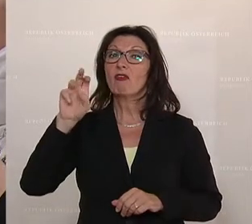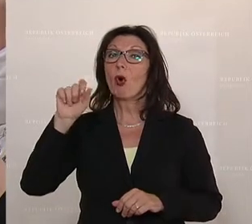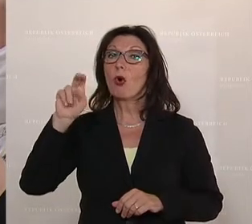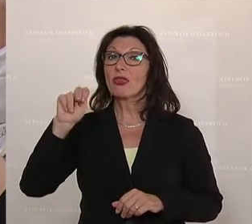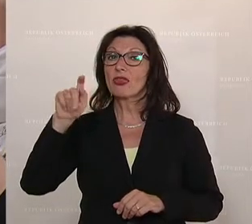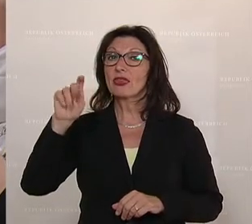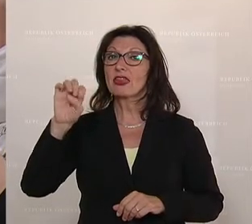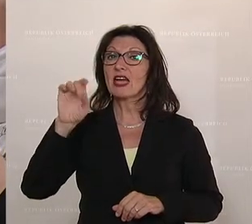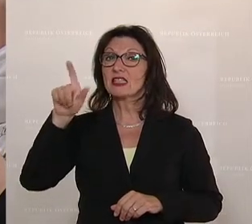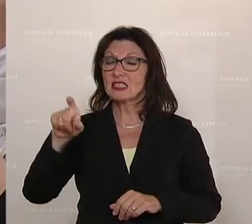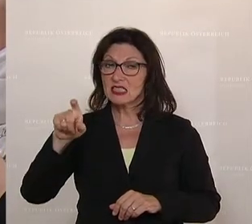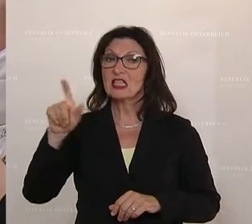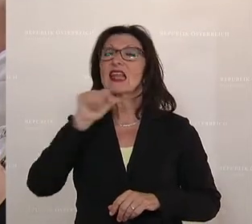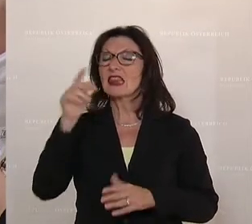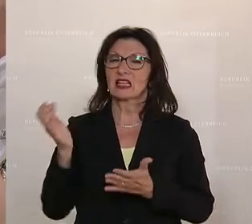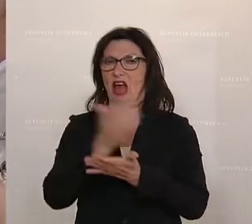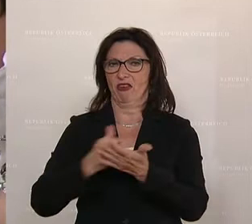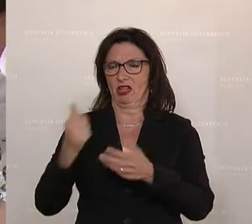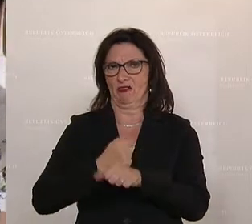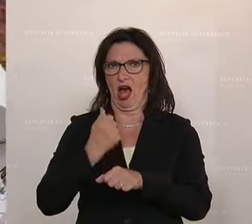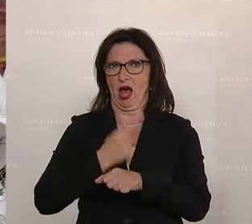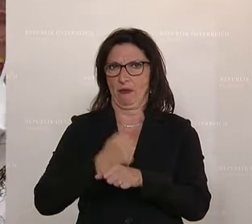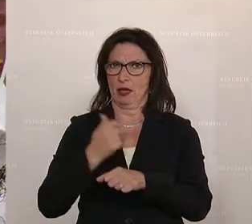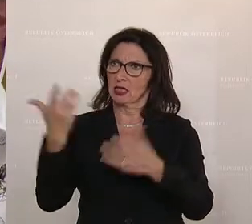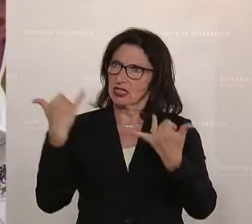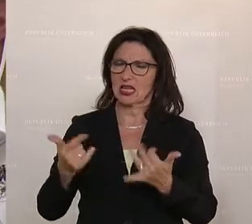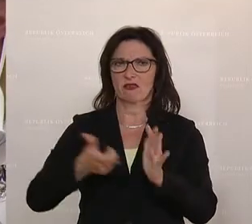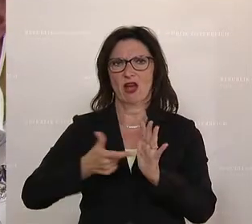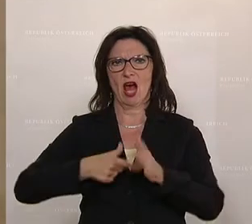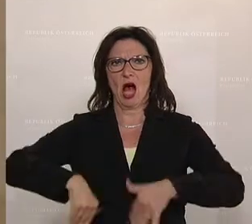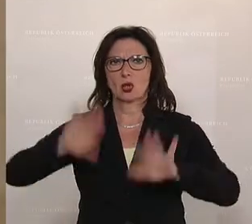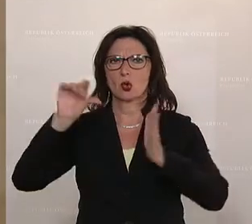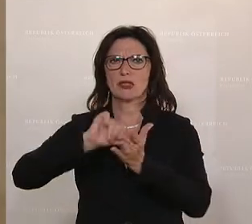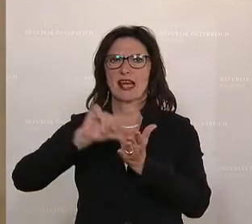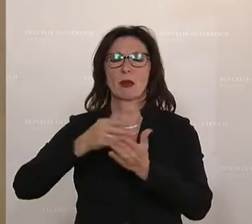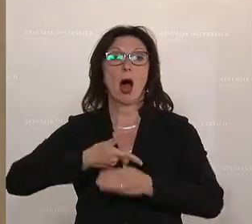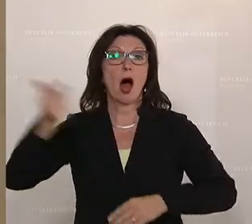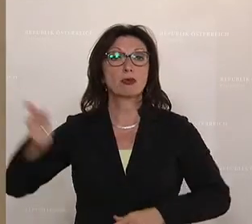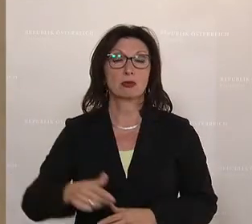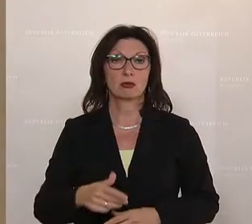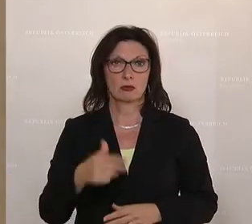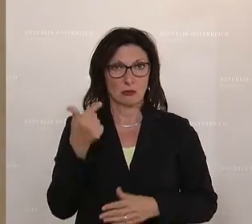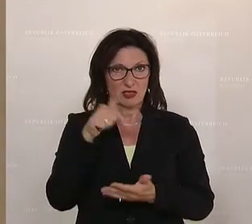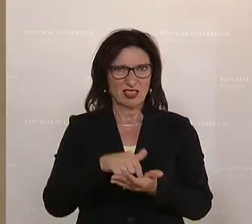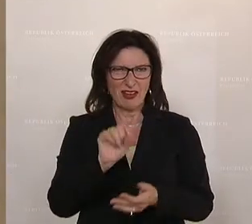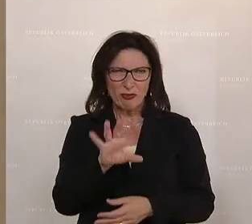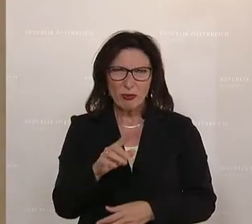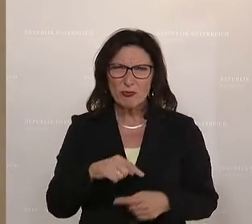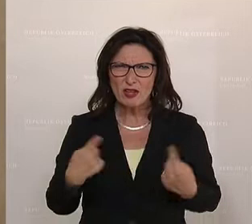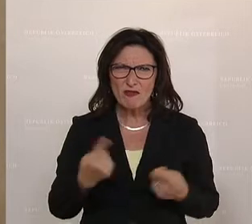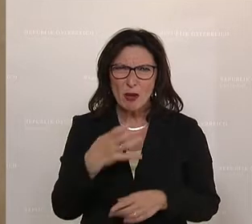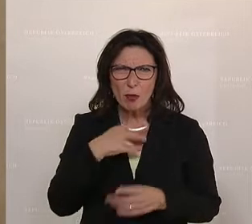jetzt Asylzentren im Ausland, die für Österreich zuständig sind. Das haben wir 2015 schon verlangt im